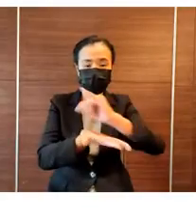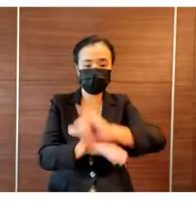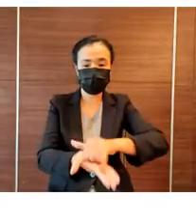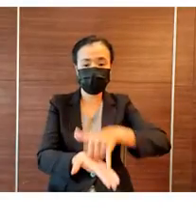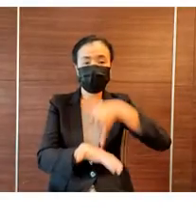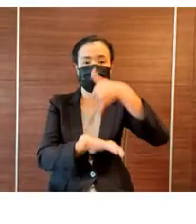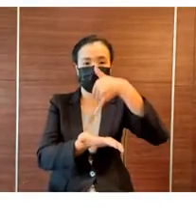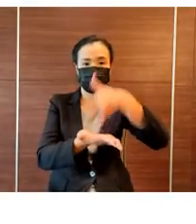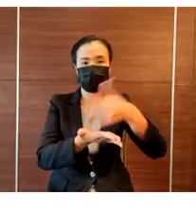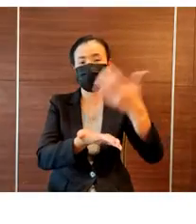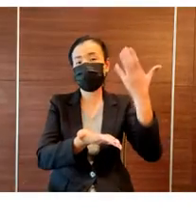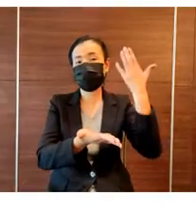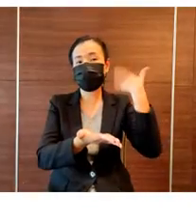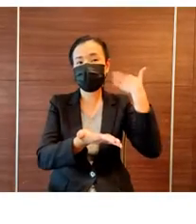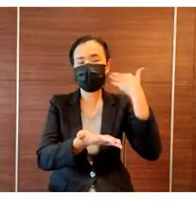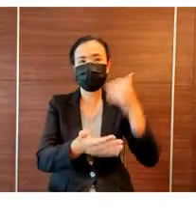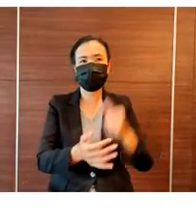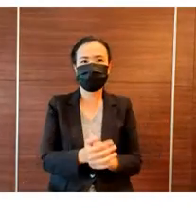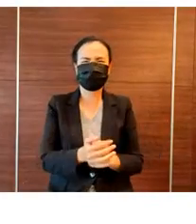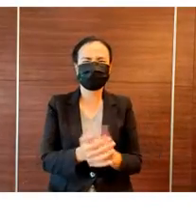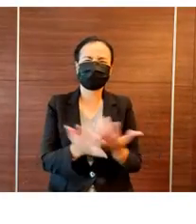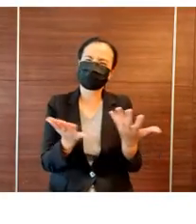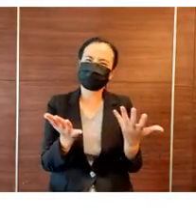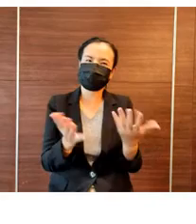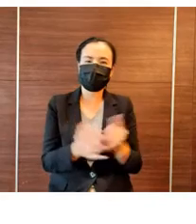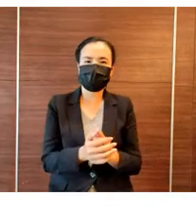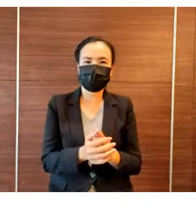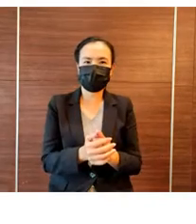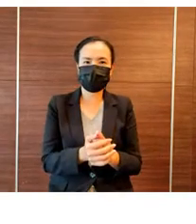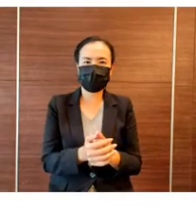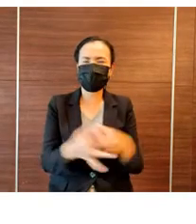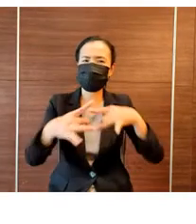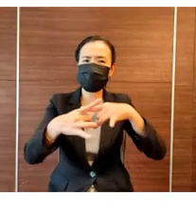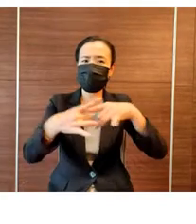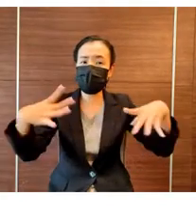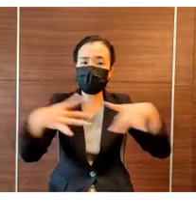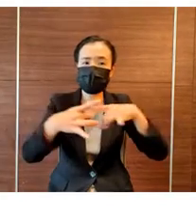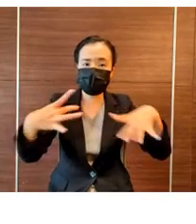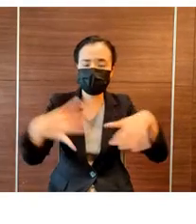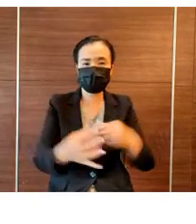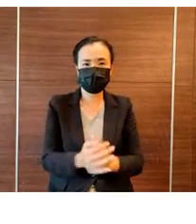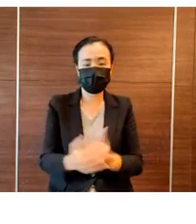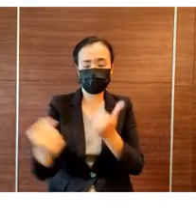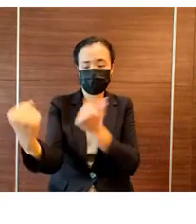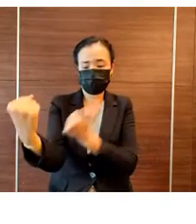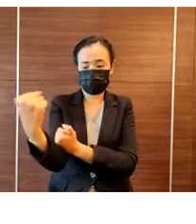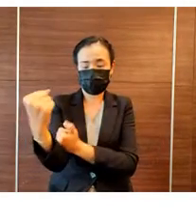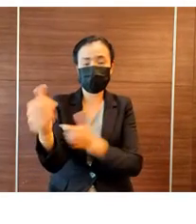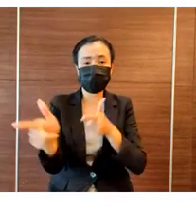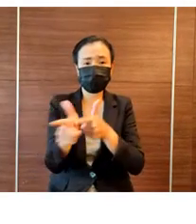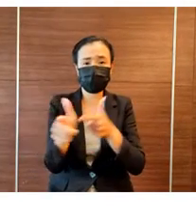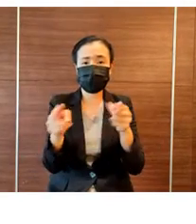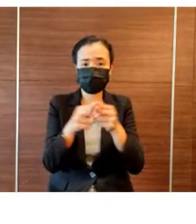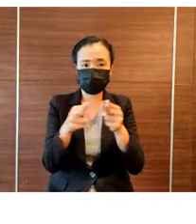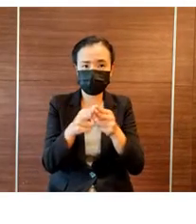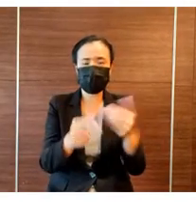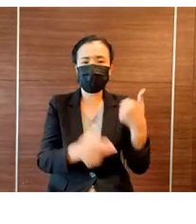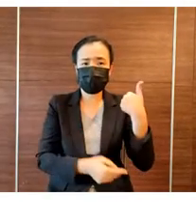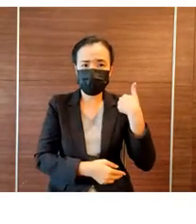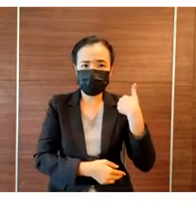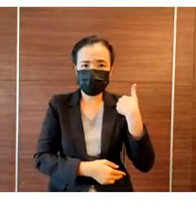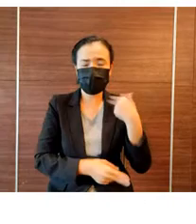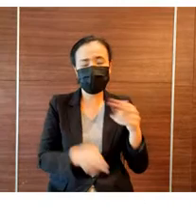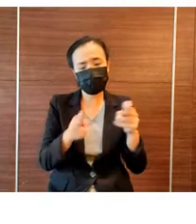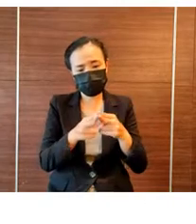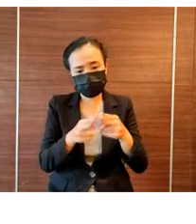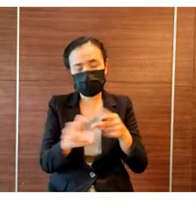ในรูปแบบที่ผ่านมาเนี่ยมันอาจจะไม่ใช่ฟิตอินกับการผู้ใช้ยาแบบเคมเซ็กเนาะซึ่งมันมีเรื่องเพศซึ่